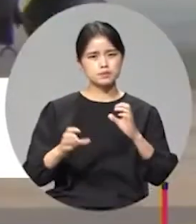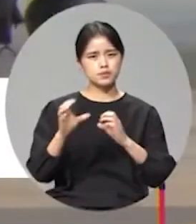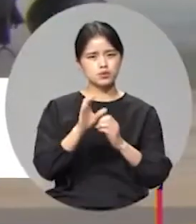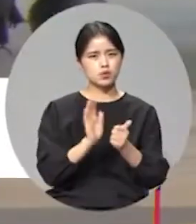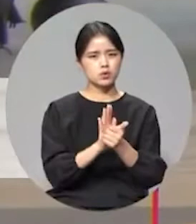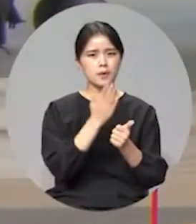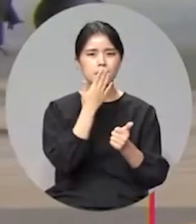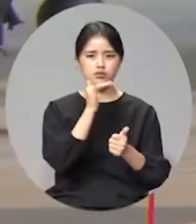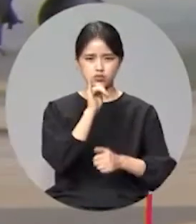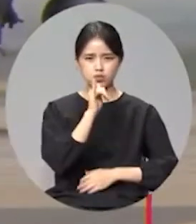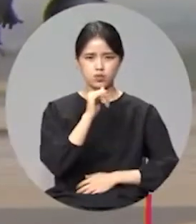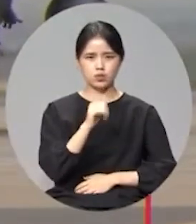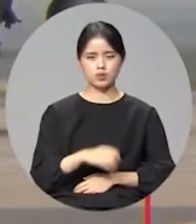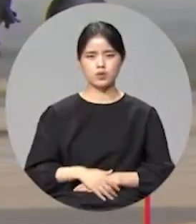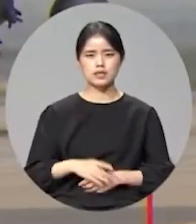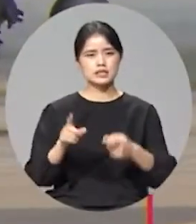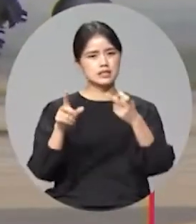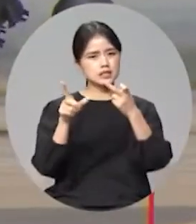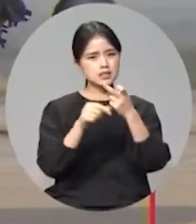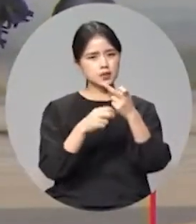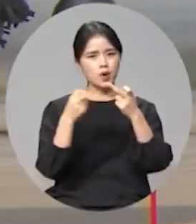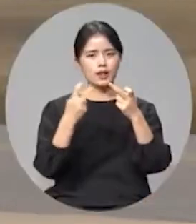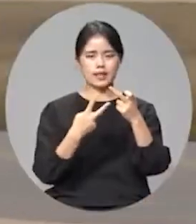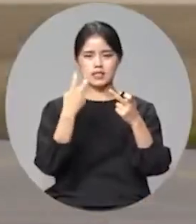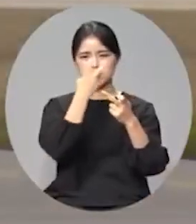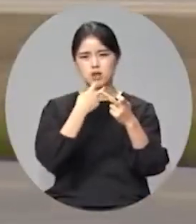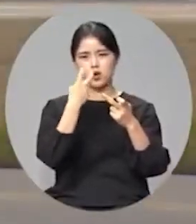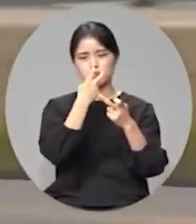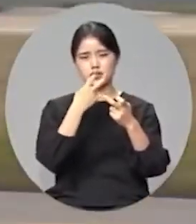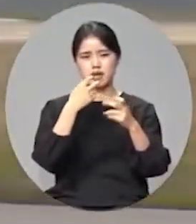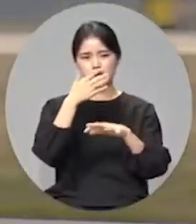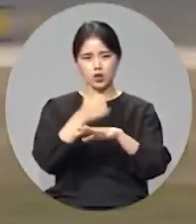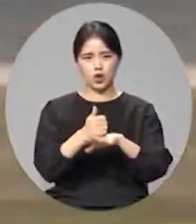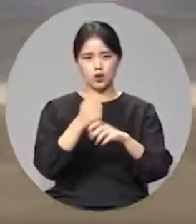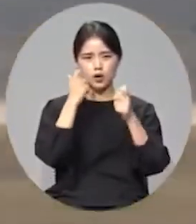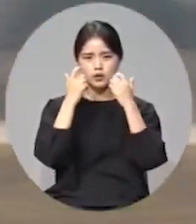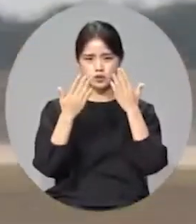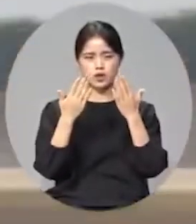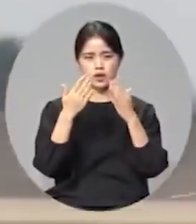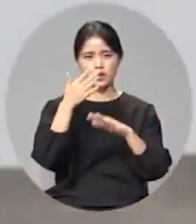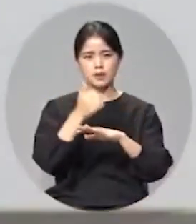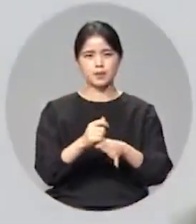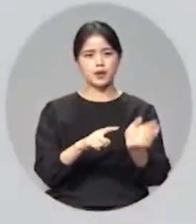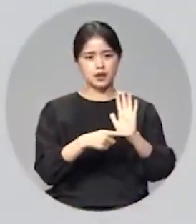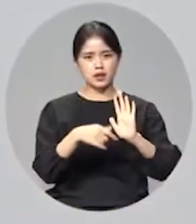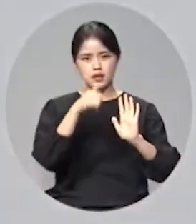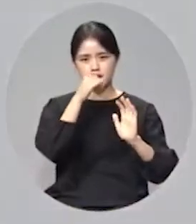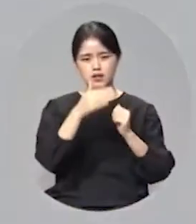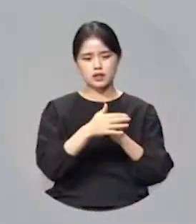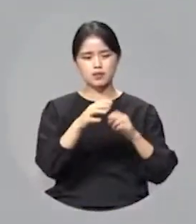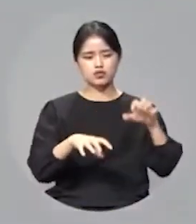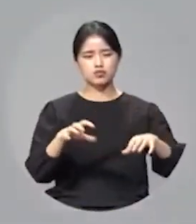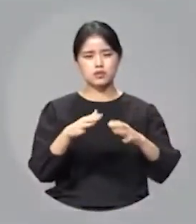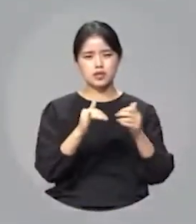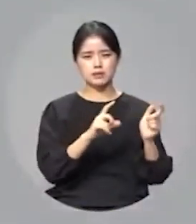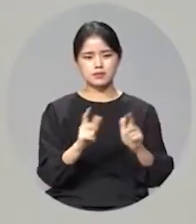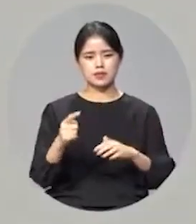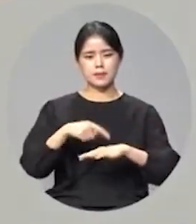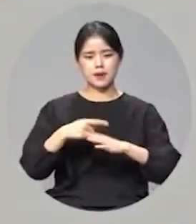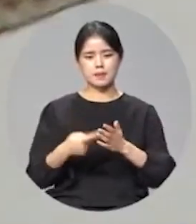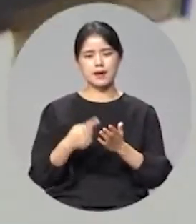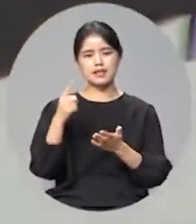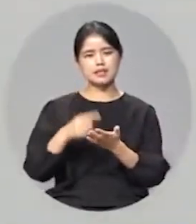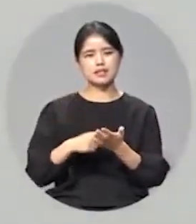있도록. 다음 달에 소음 영향도 측정안이 최종 확정될 예정인 가운데 주민들이 또다시 마음의 상처를 받지